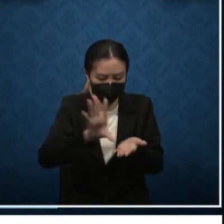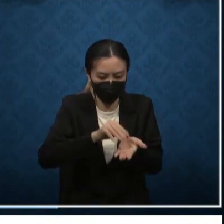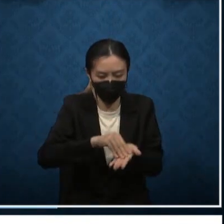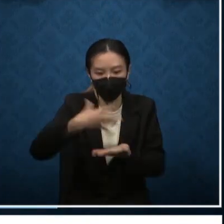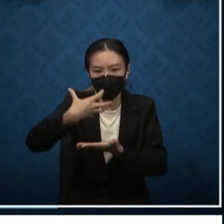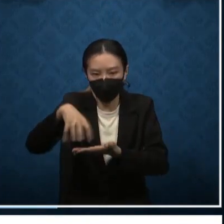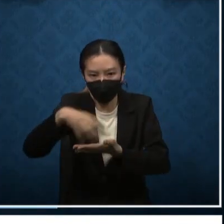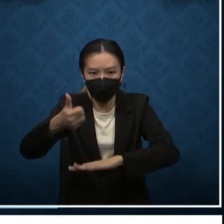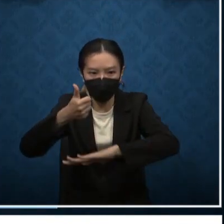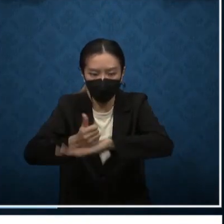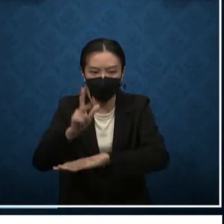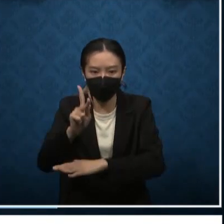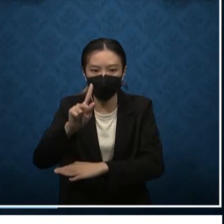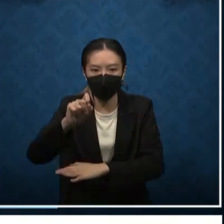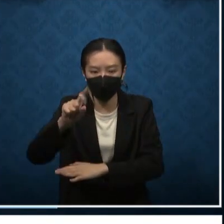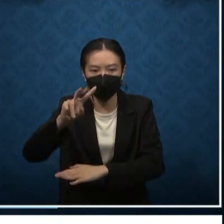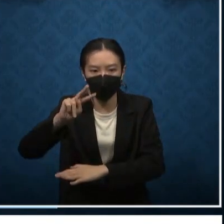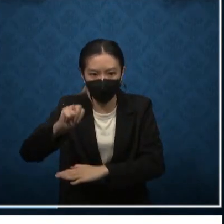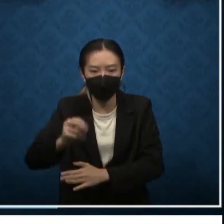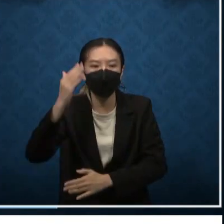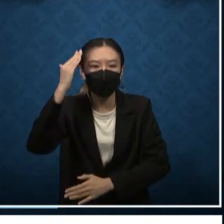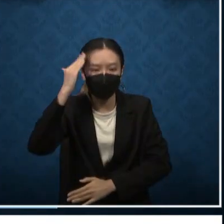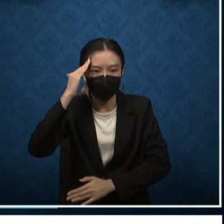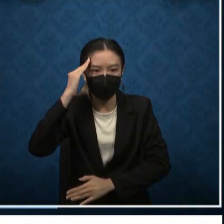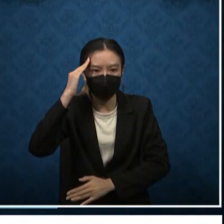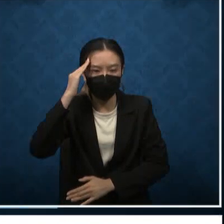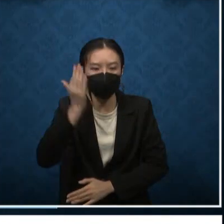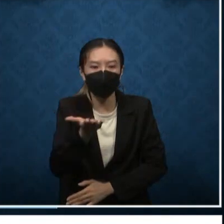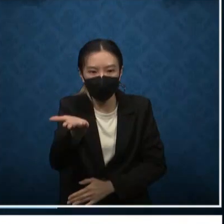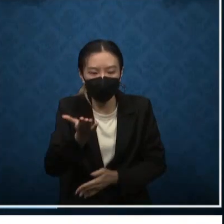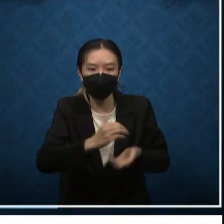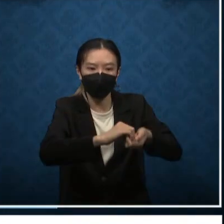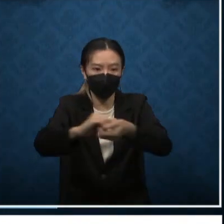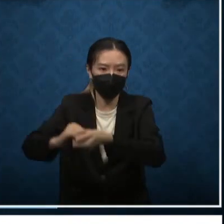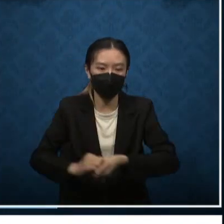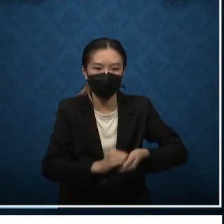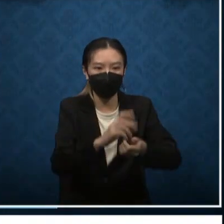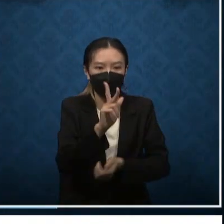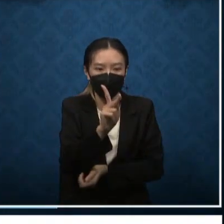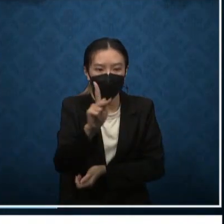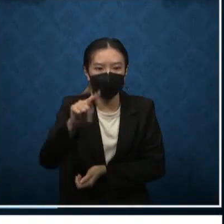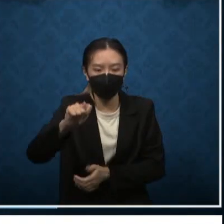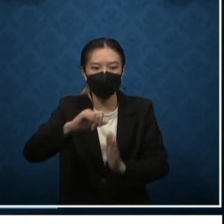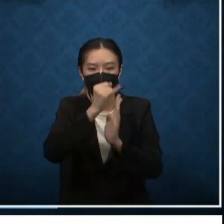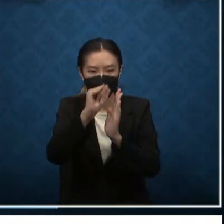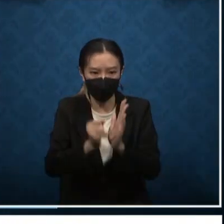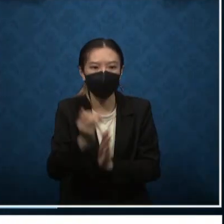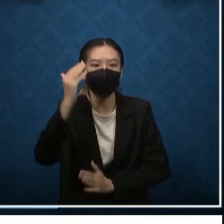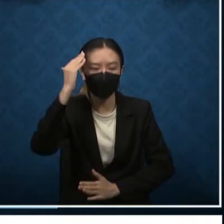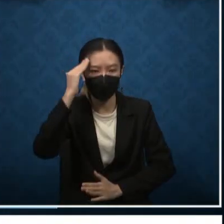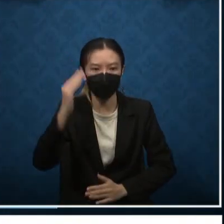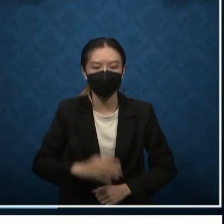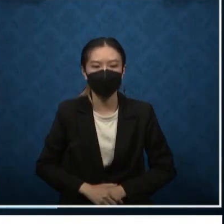ัหวัดคหพ ประสารเค Tenniin ณส essa รท bịมีต 7